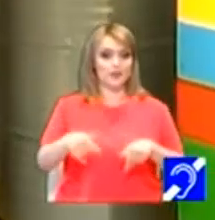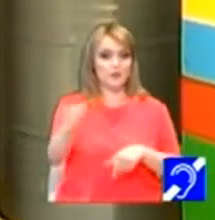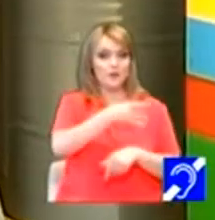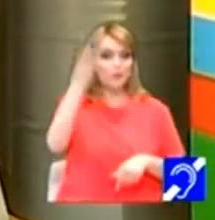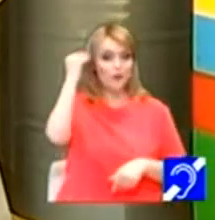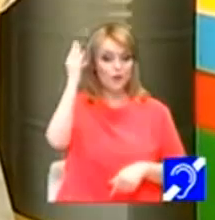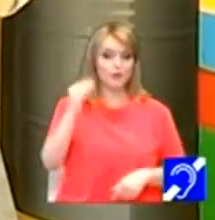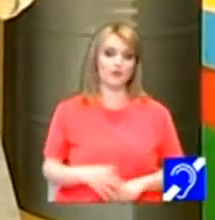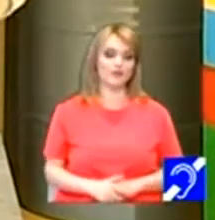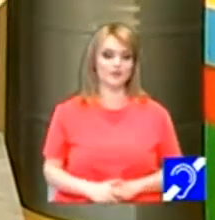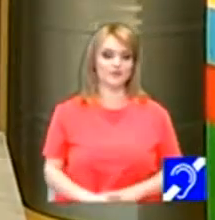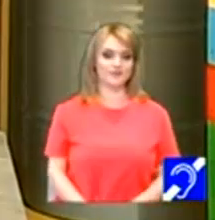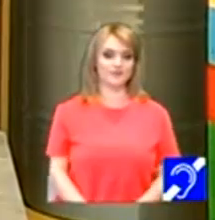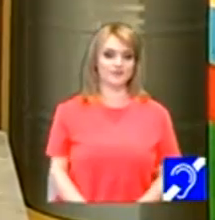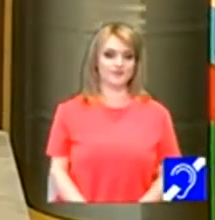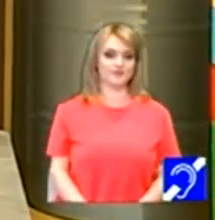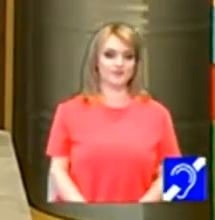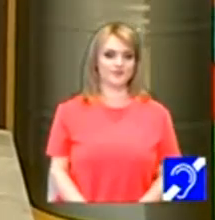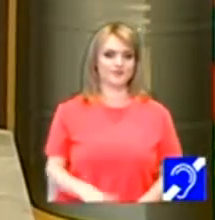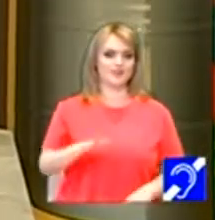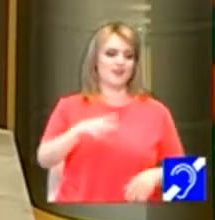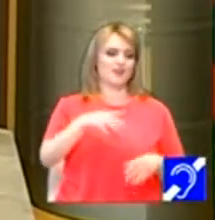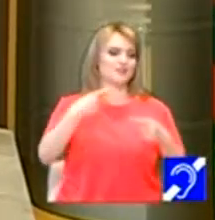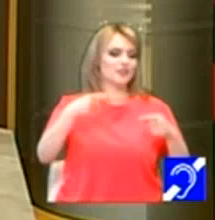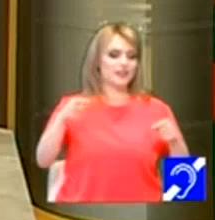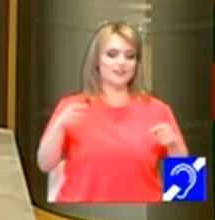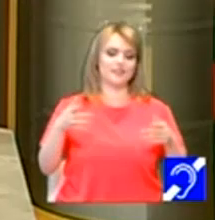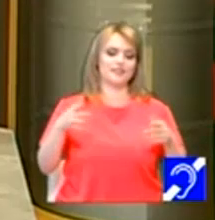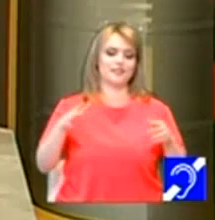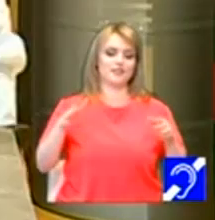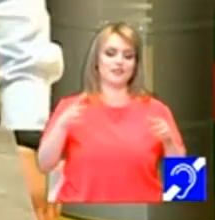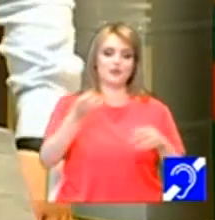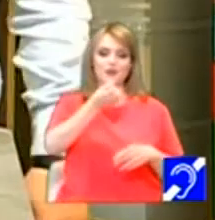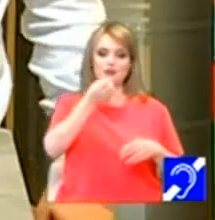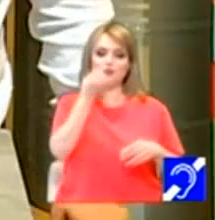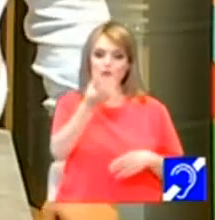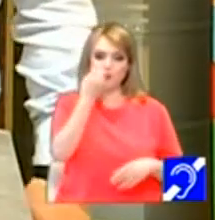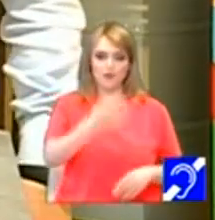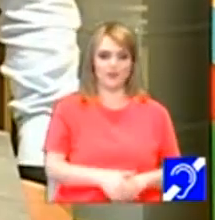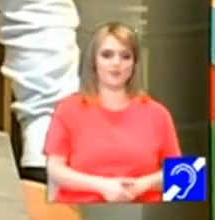Deci dintre ele fac parte miere de lavandă, miere de salvie,